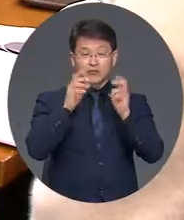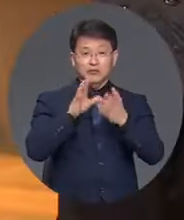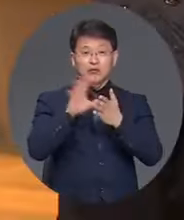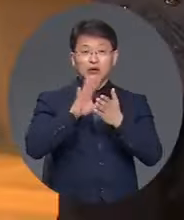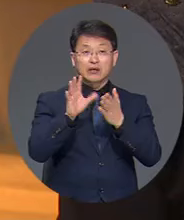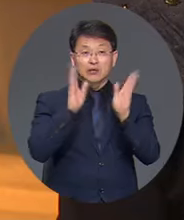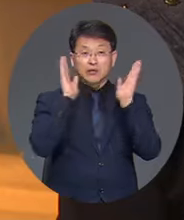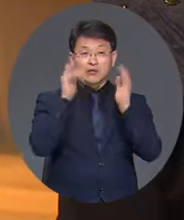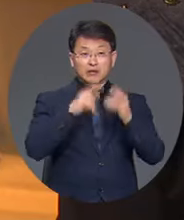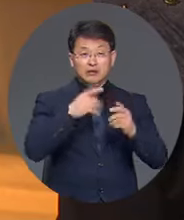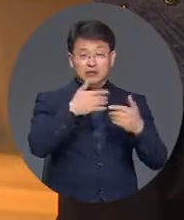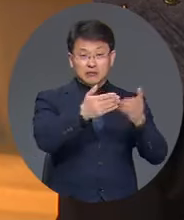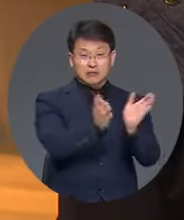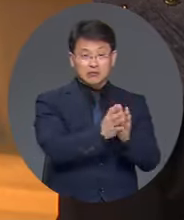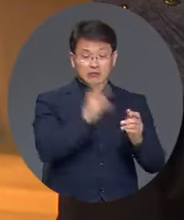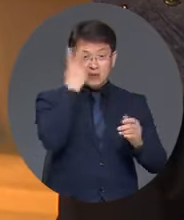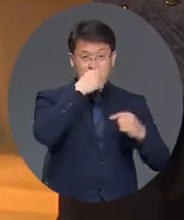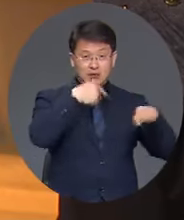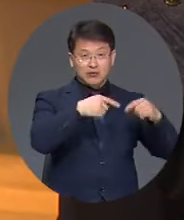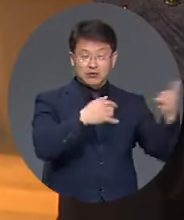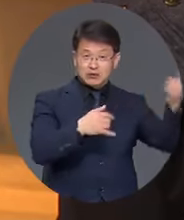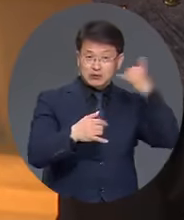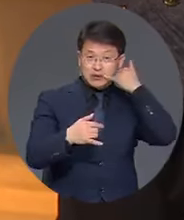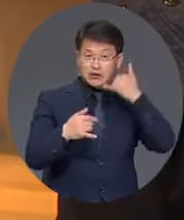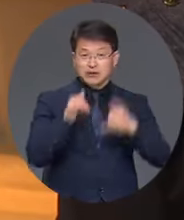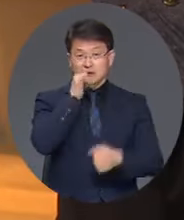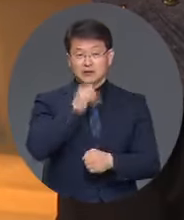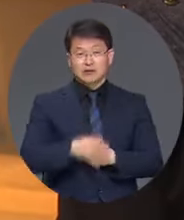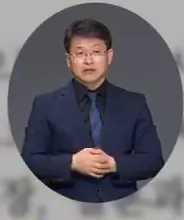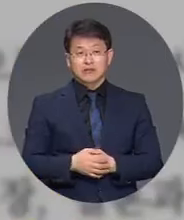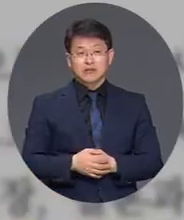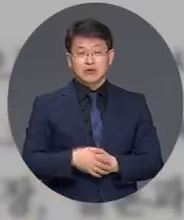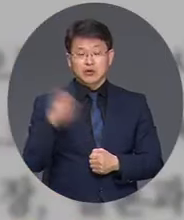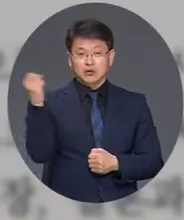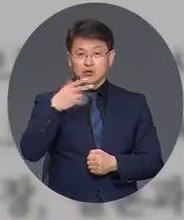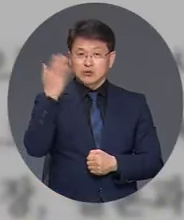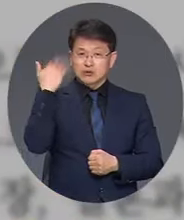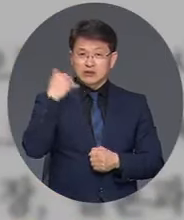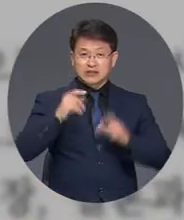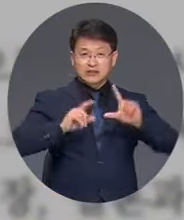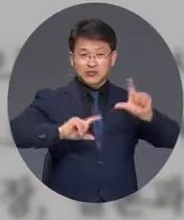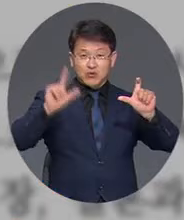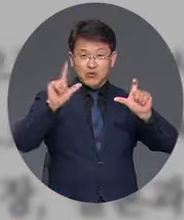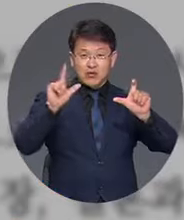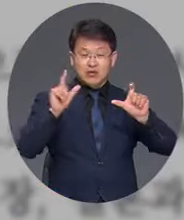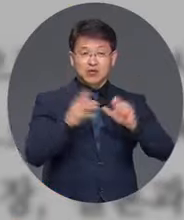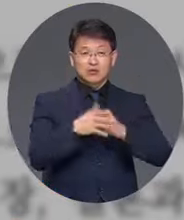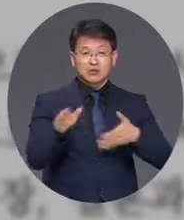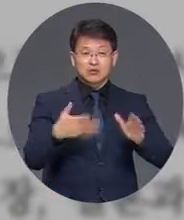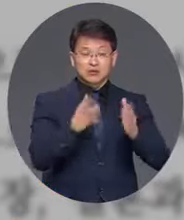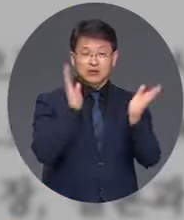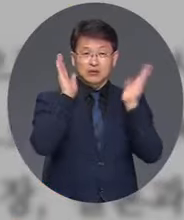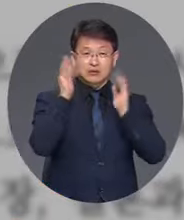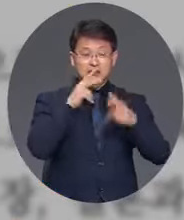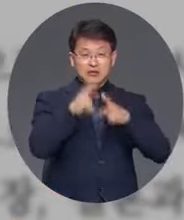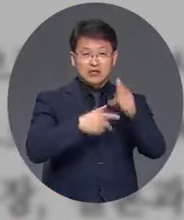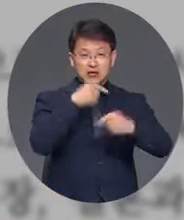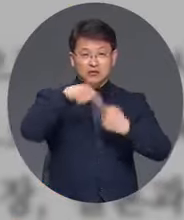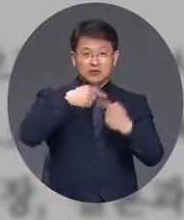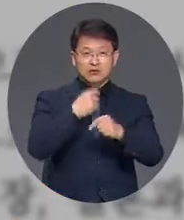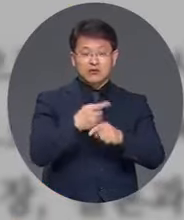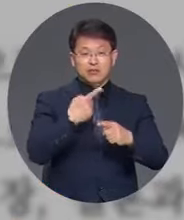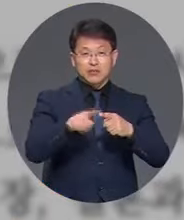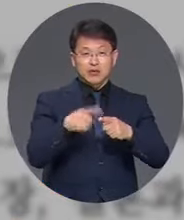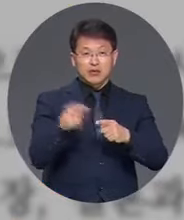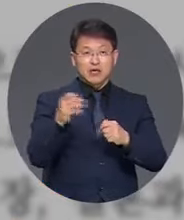검토되고 있다는 극단 예술감독의 전화를 받았습니다. 또 지난 15일엔 도립극단 사업 운영에 대한